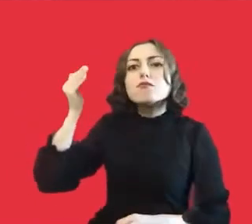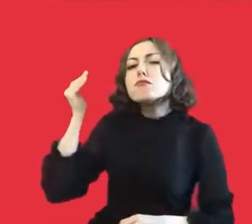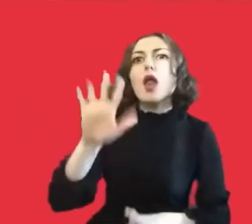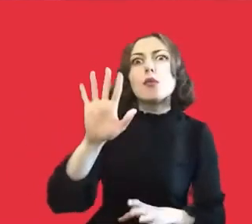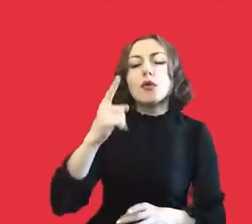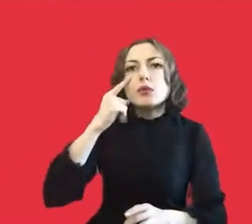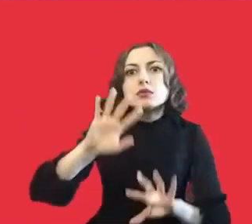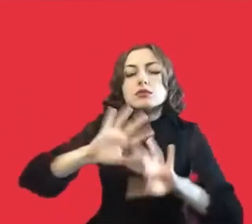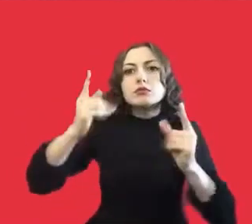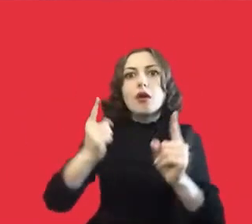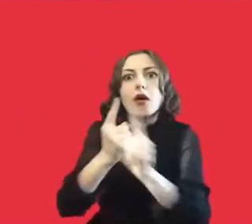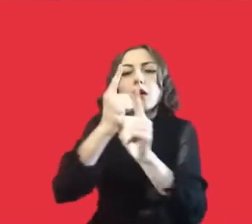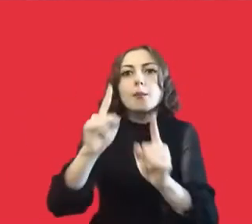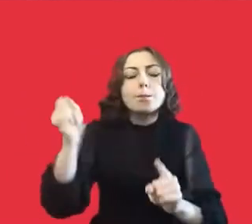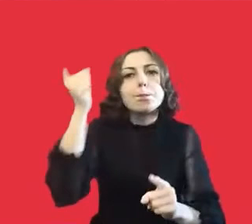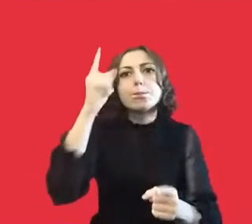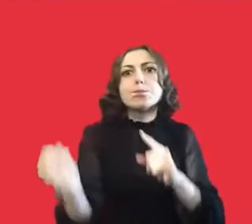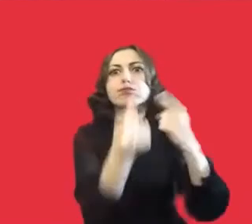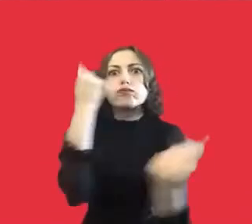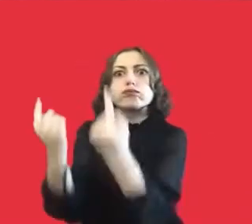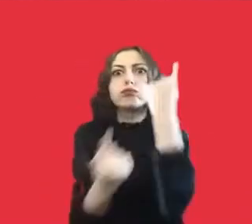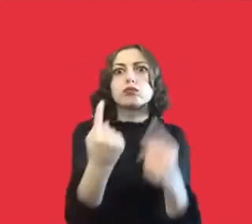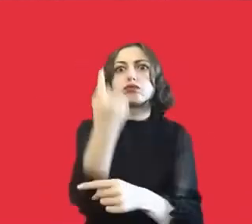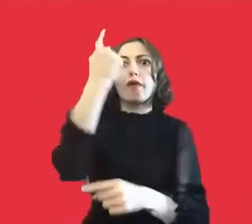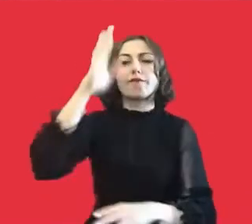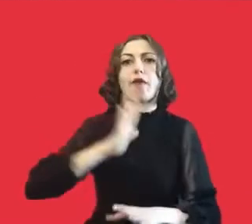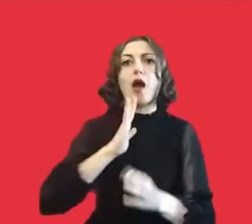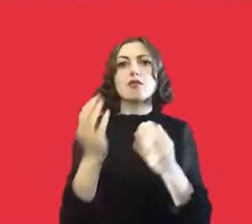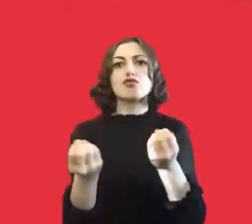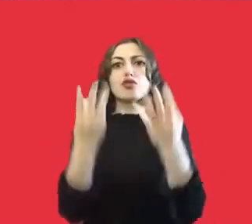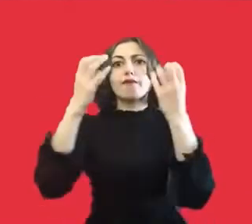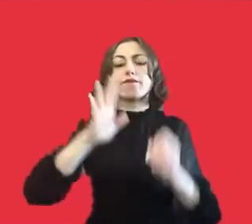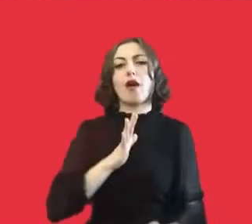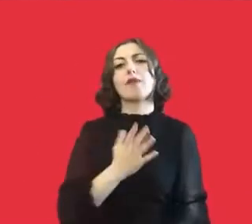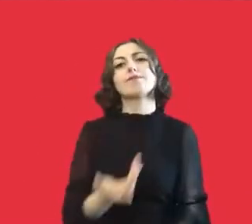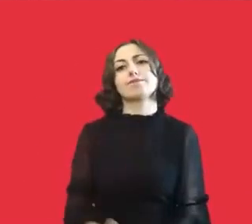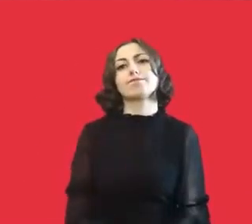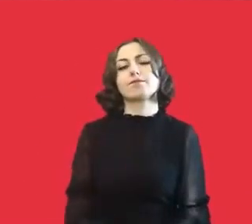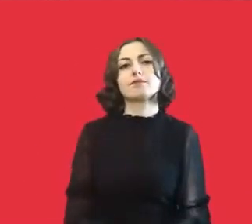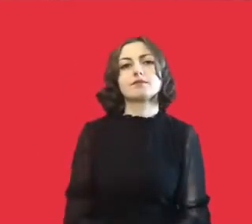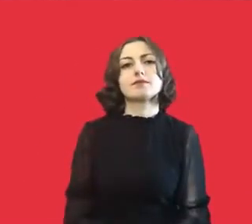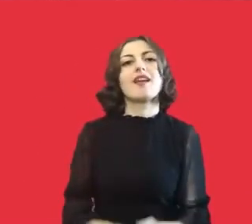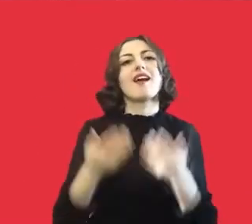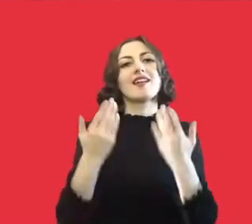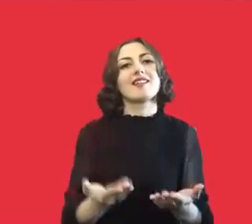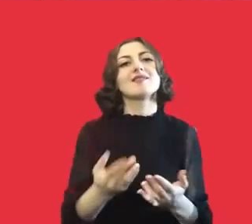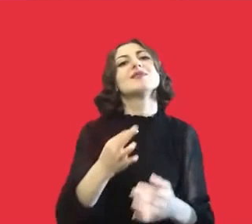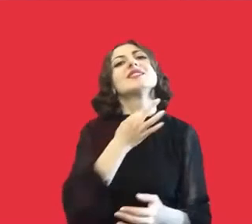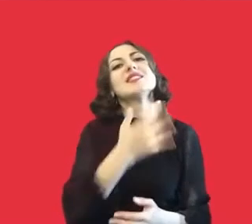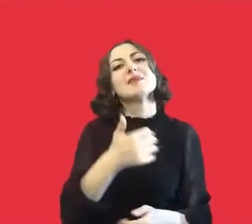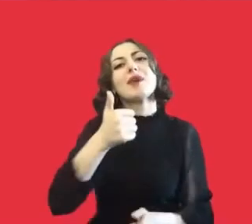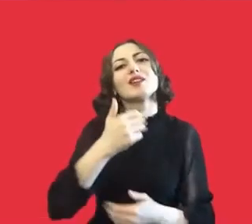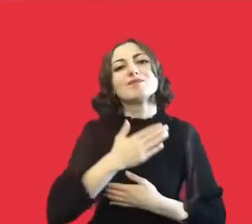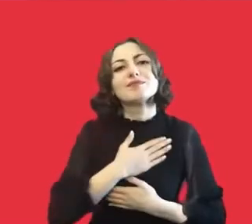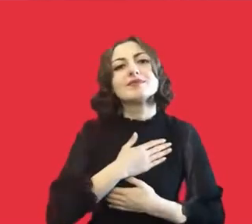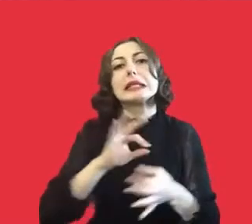tahmin edemeyeceğiniz değişikliklere yol açabiliyor. Evet. Sağ olun başkanım. Kesinlikle ben ne yapabilirim